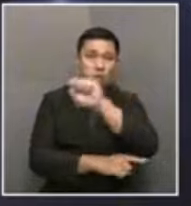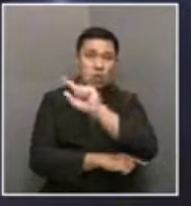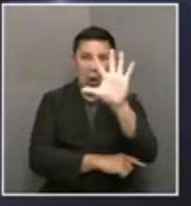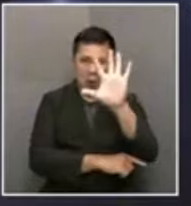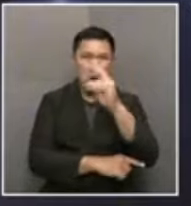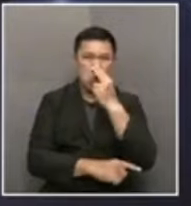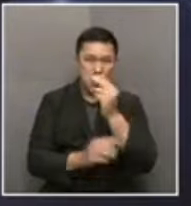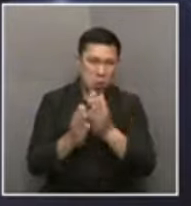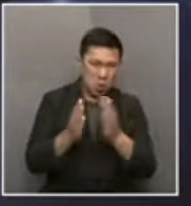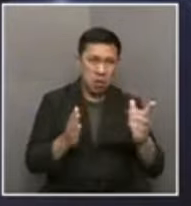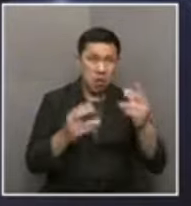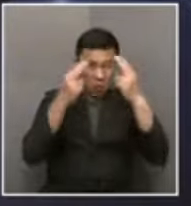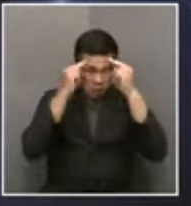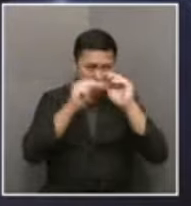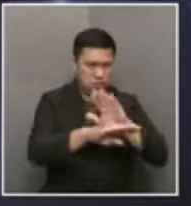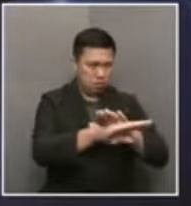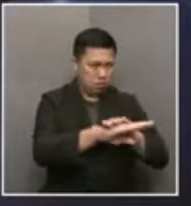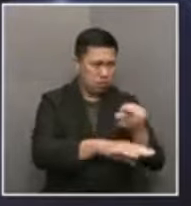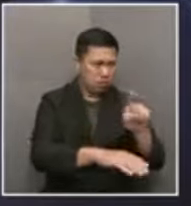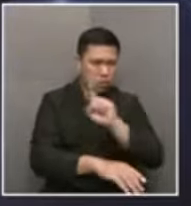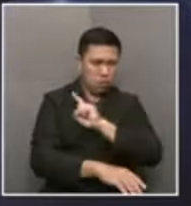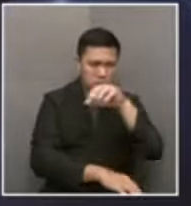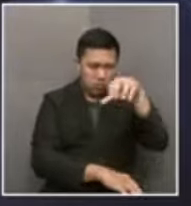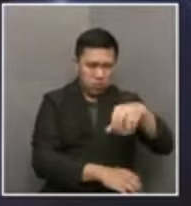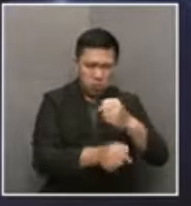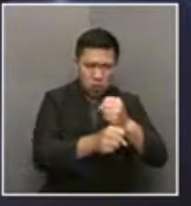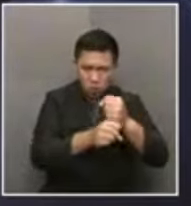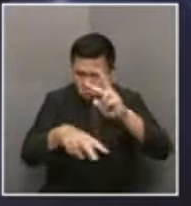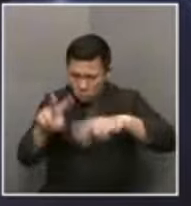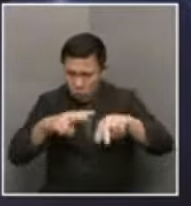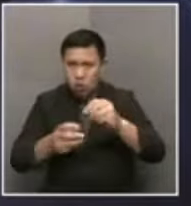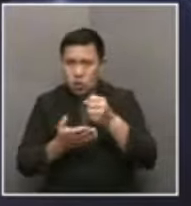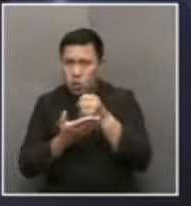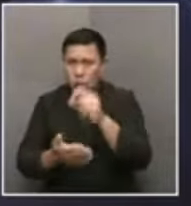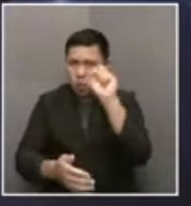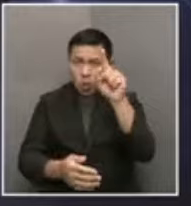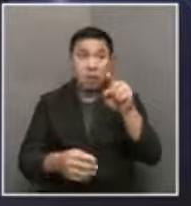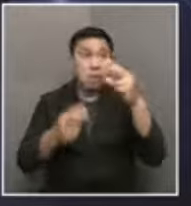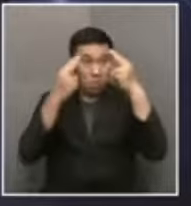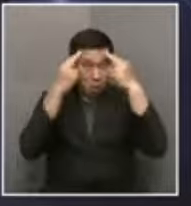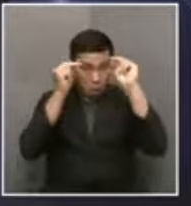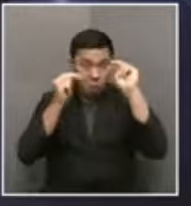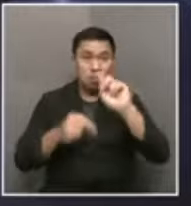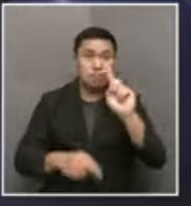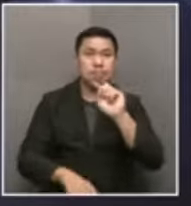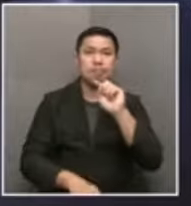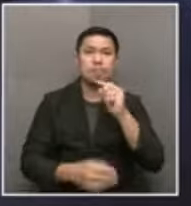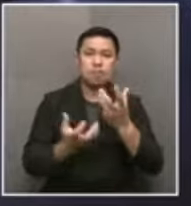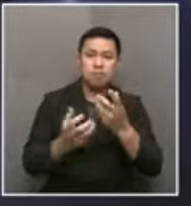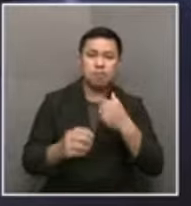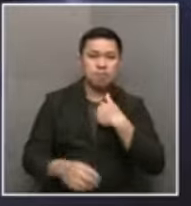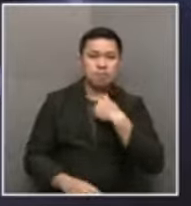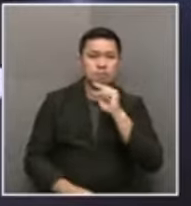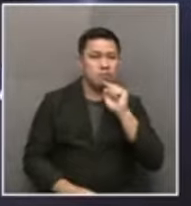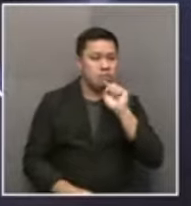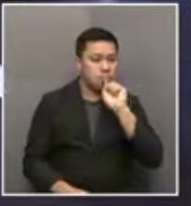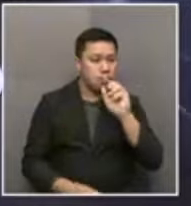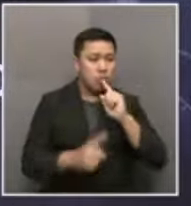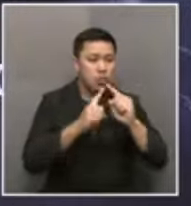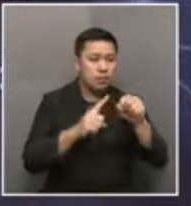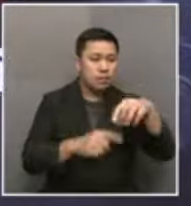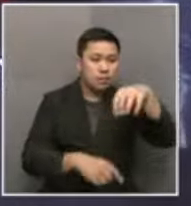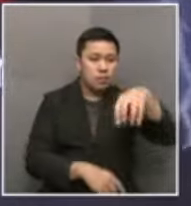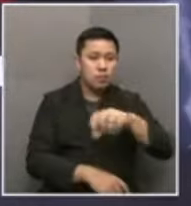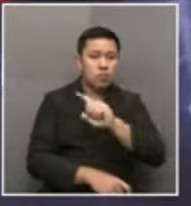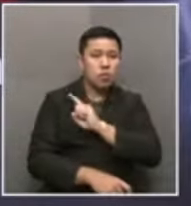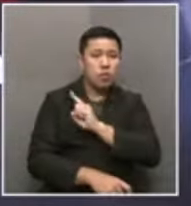ข้องให้เฝ้าระวังสถานการณ์น้ำท่วมแล้วก็ให้การช่วยเหลือแล้วค่ะอย่างเมื่อวานนี้นะคะท่านนายกรัฐมนตรีก็ได้มีการไปมอบนโยบายให้กับทางกรมชลประท